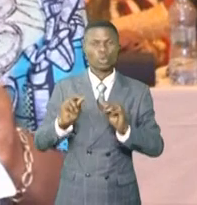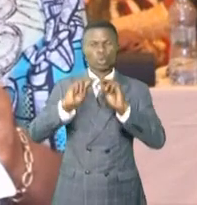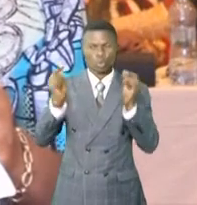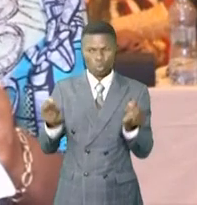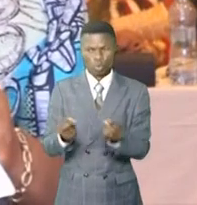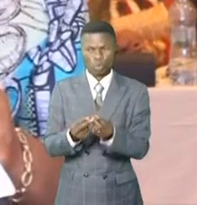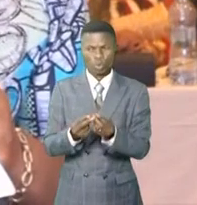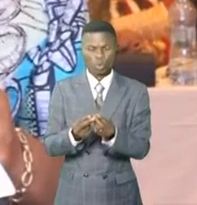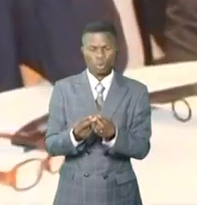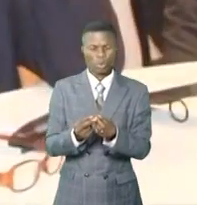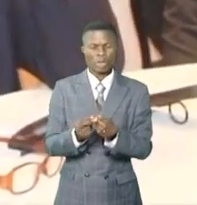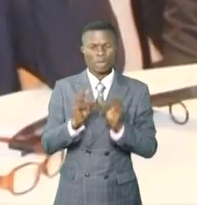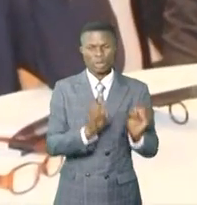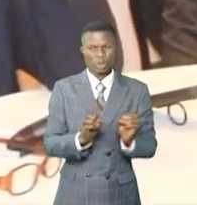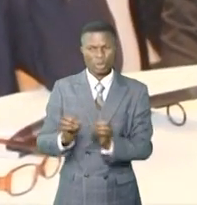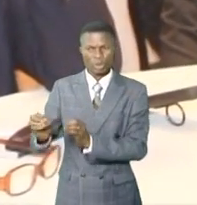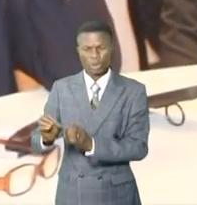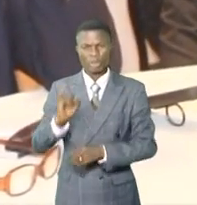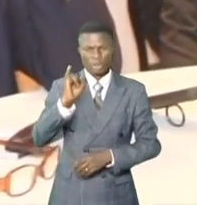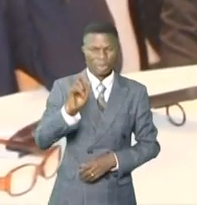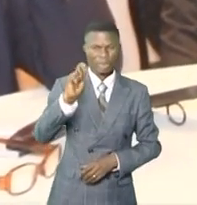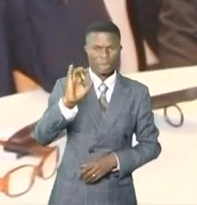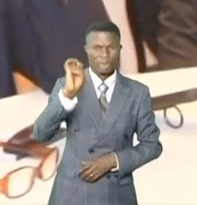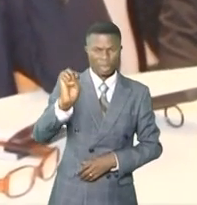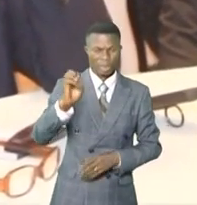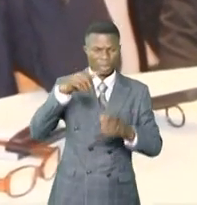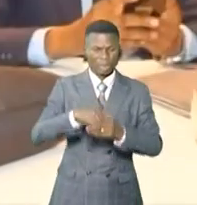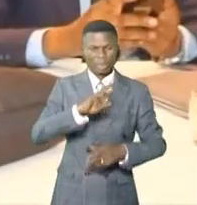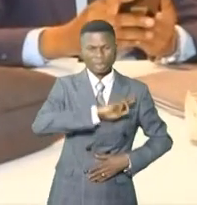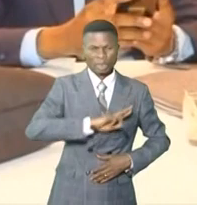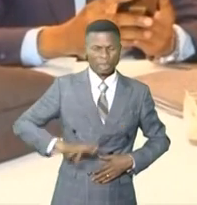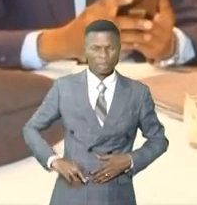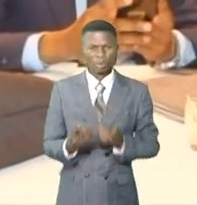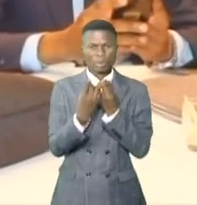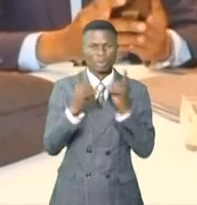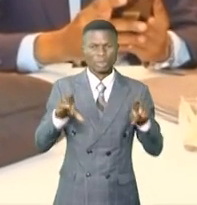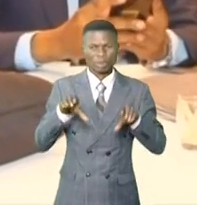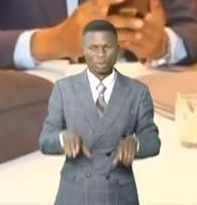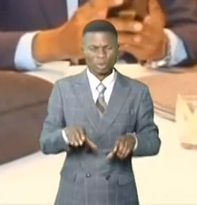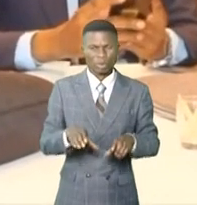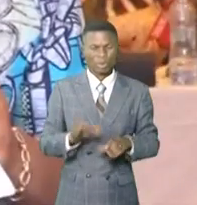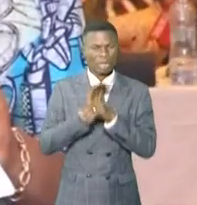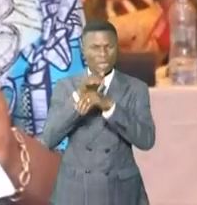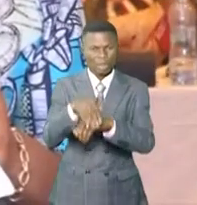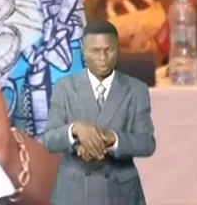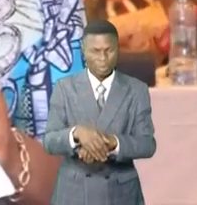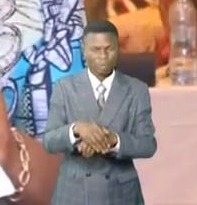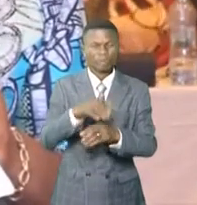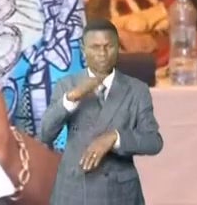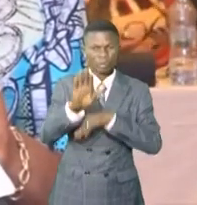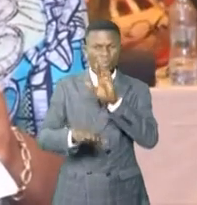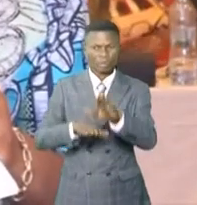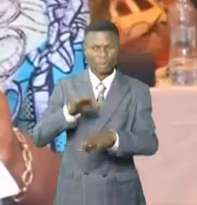prenantes de la mise en œuvre de l'ITIER en République démocratique du Congo se sont impliquées dans ce